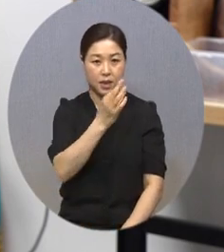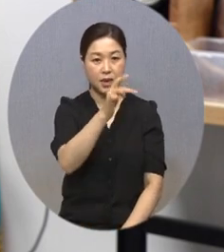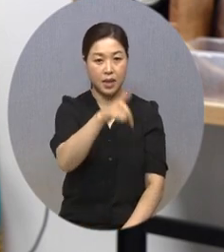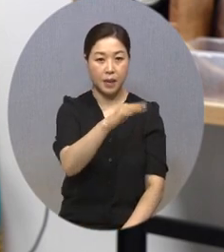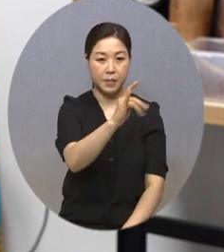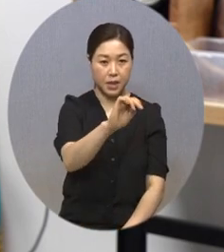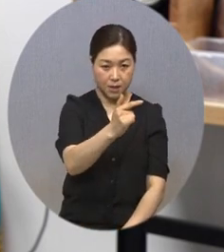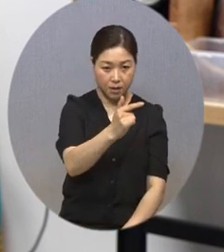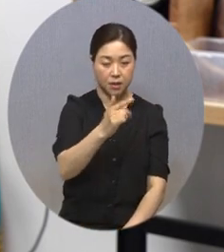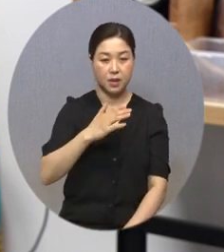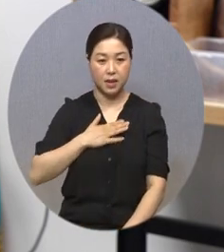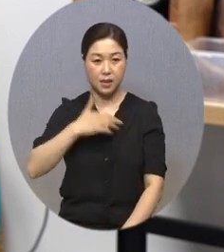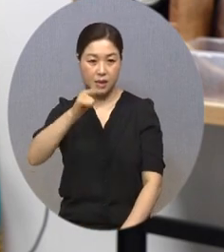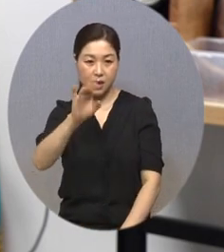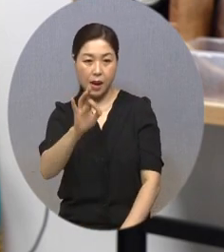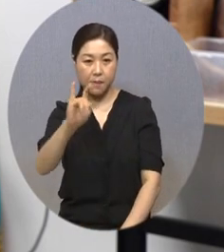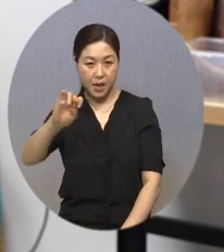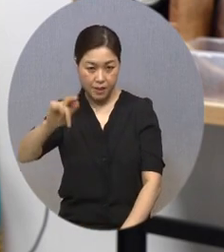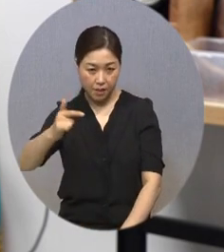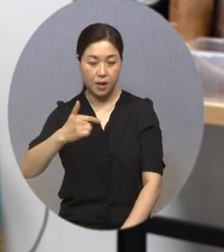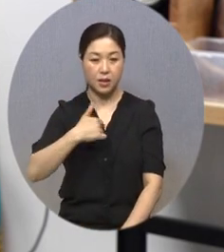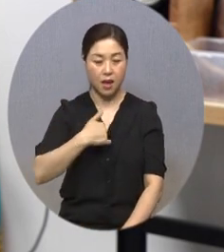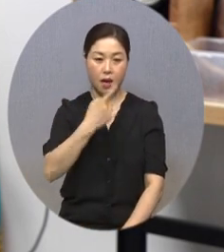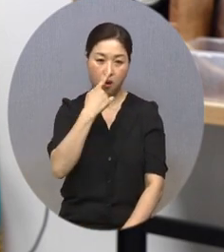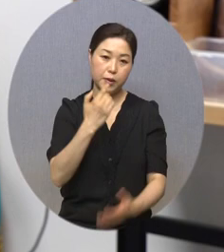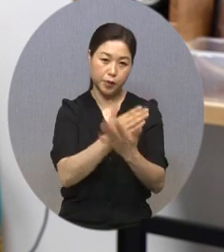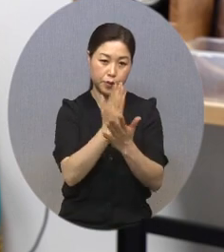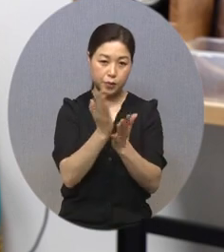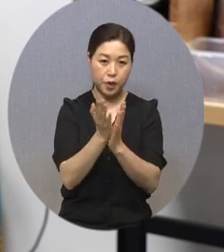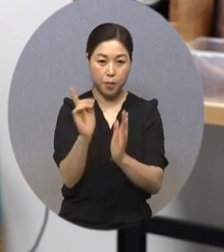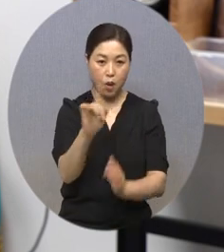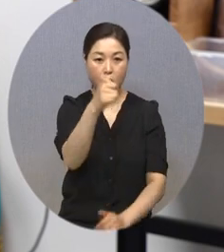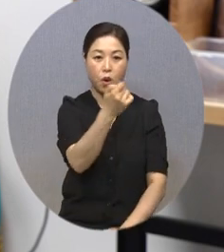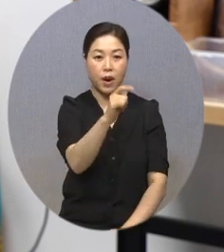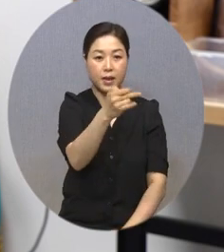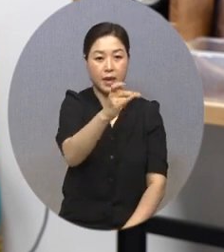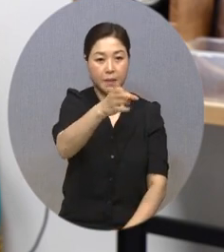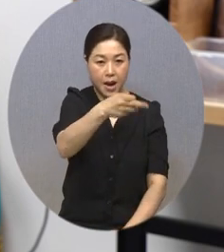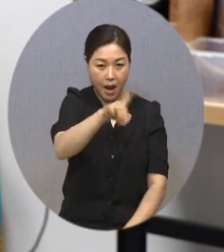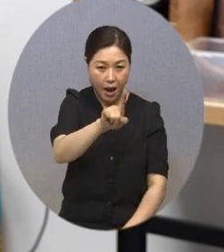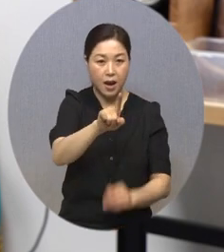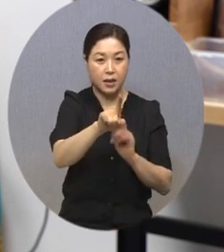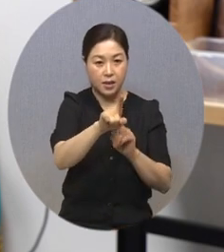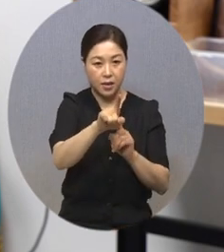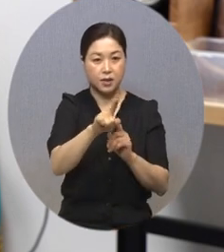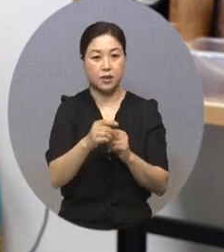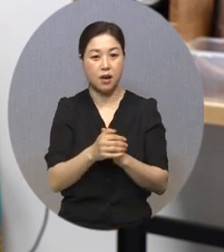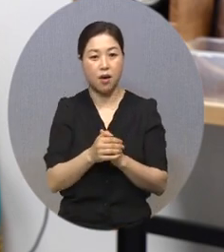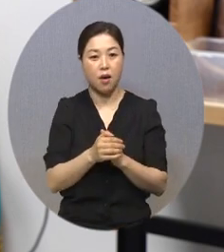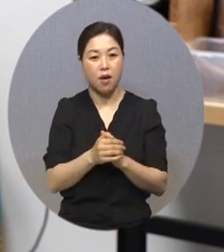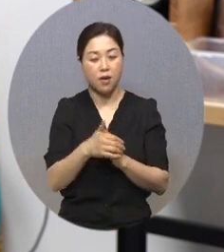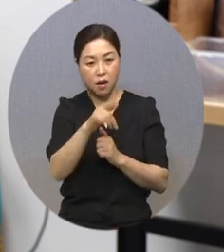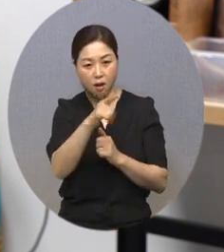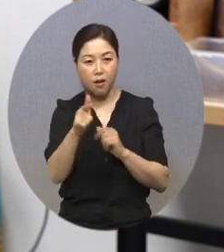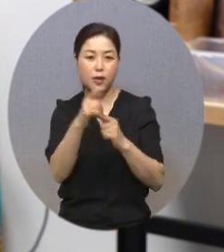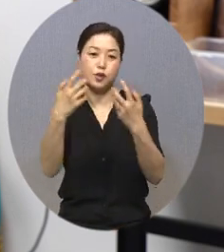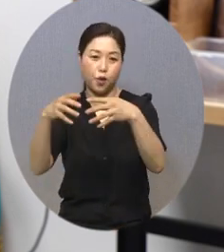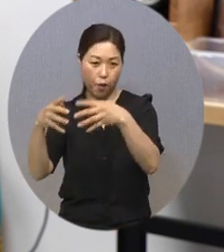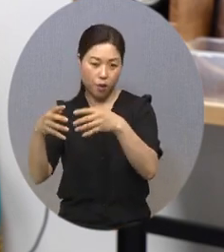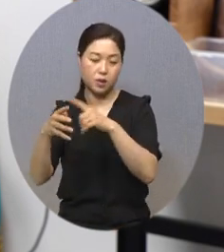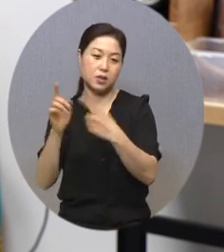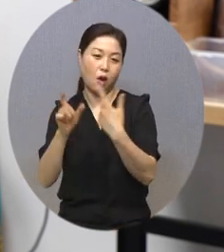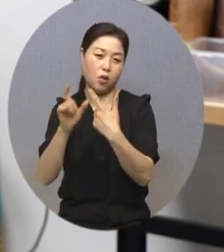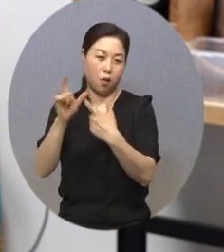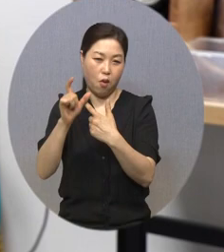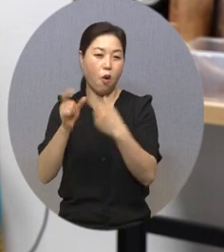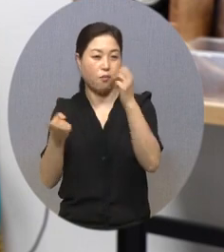간계에 전이야 나는 거기서도 과테말라 야 과테말라 에서도 아 연기가 더 들어가 8 들어가야지 여러가지 조건이 붙기 때문에